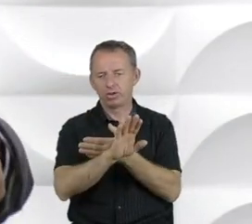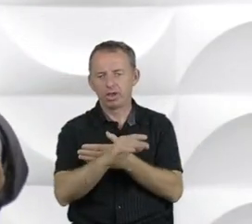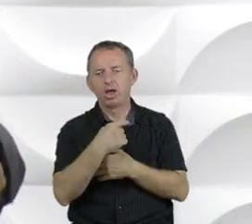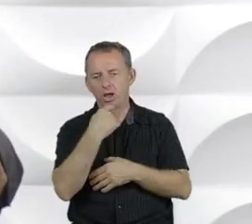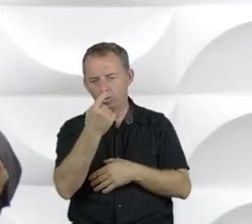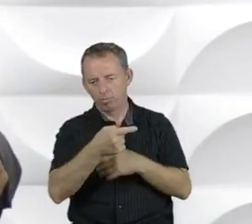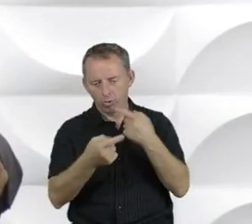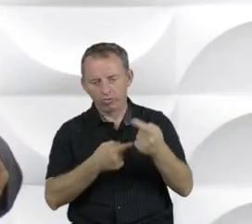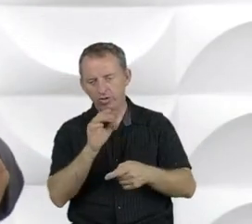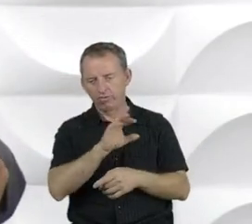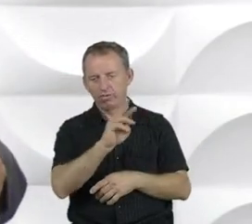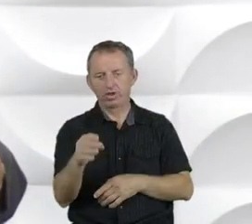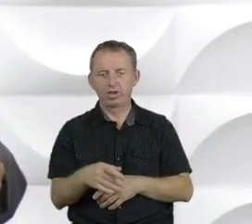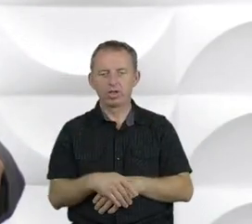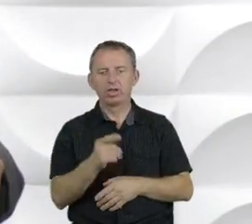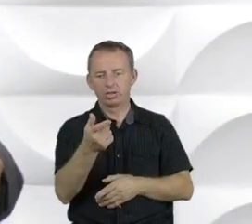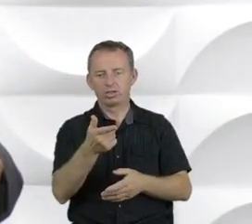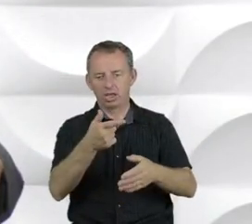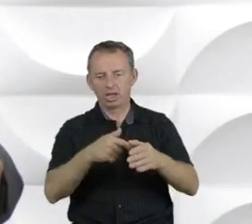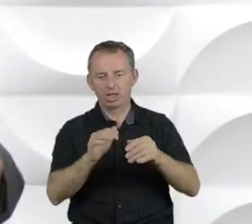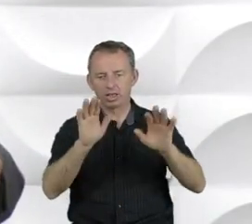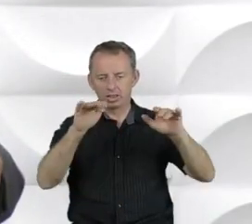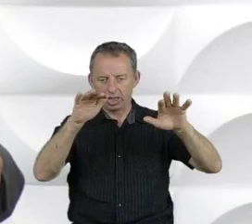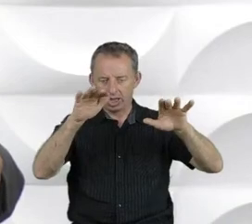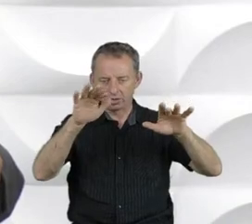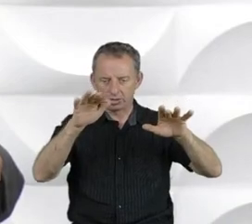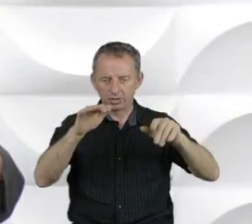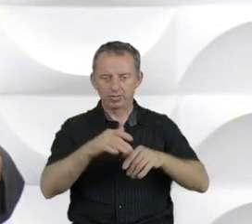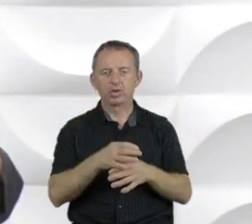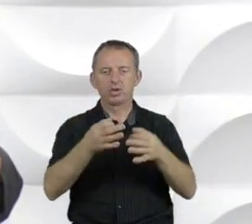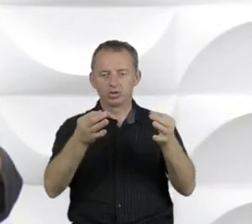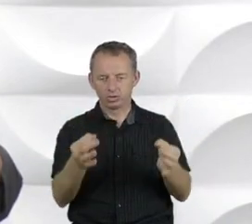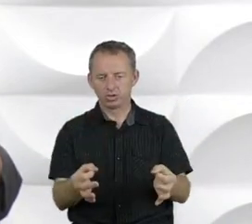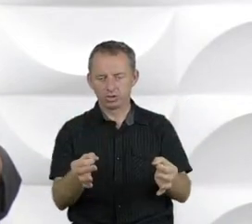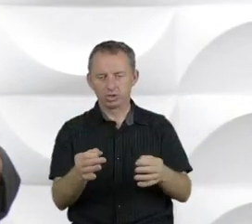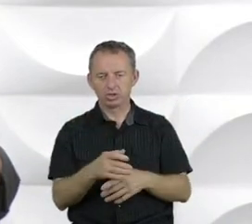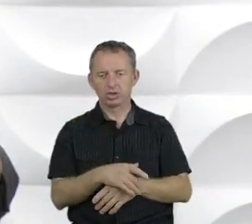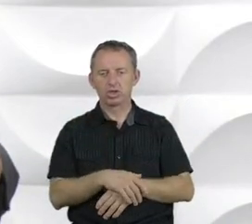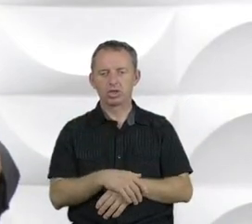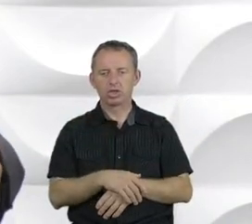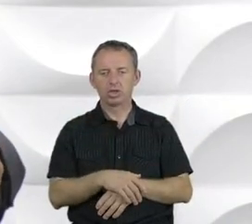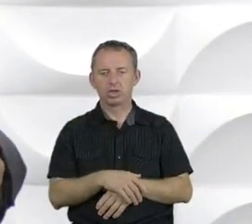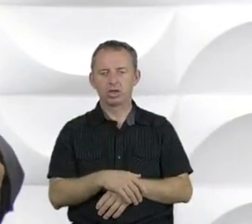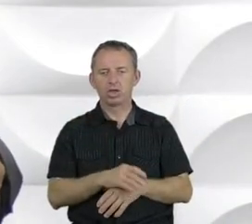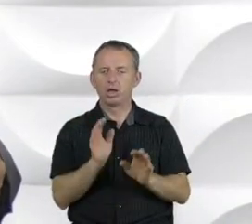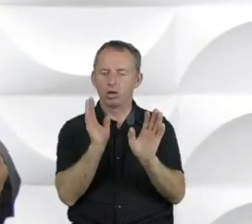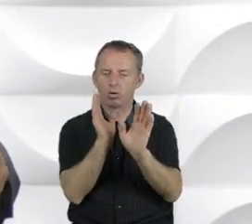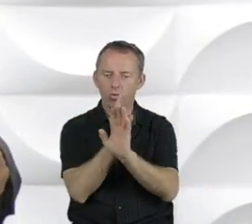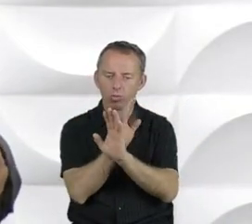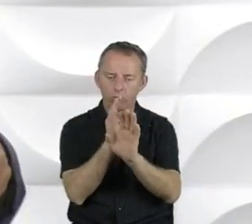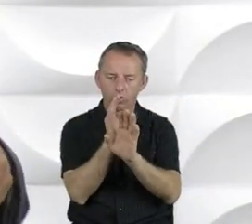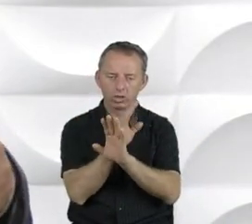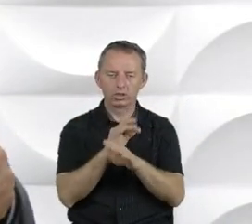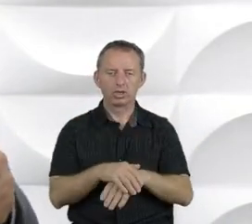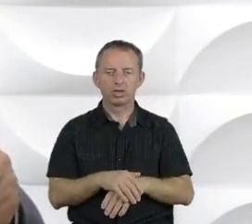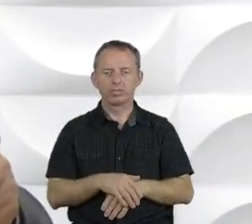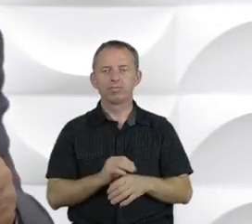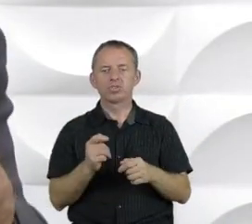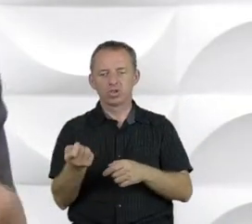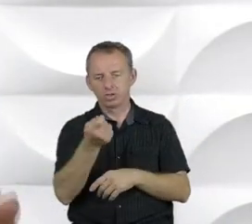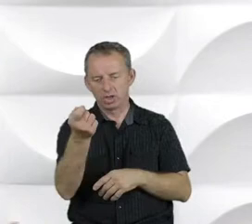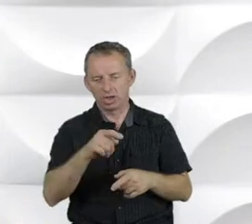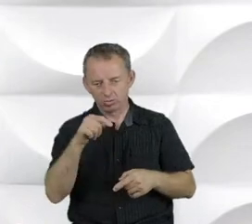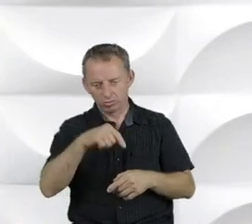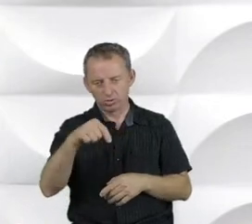wam, że ten deszcz dzisiejszy i to ochłodzenie, gdy jechałem